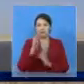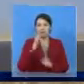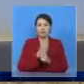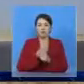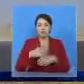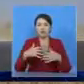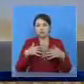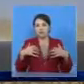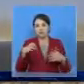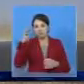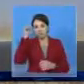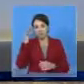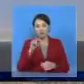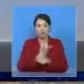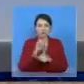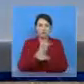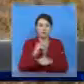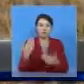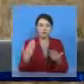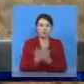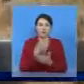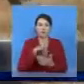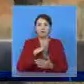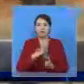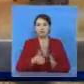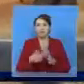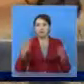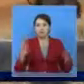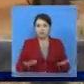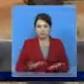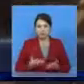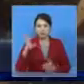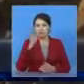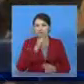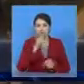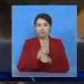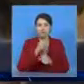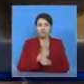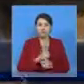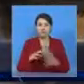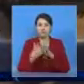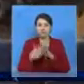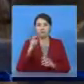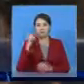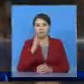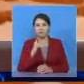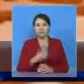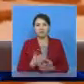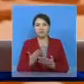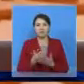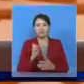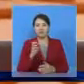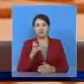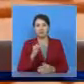чабана, стремление учиться и познавать новое. Вот основные его спутники в жизни. Успешно работал в сфере сельского хозяйства. Как результат,